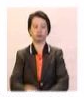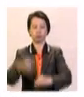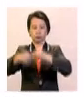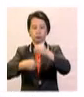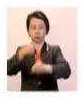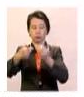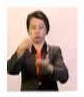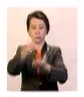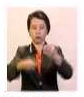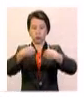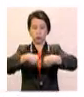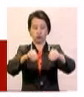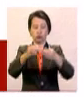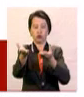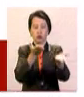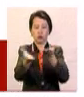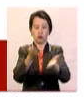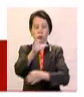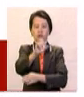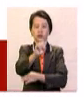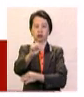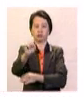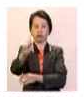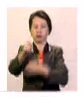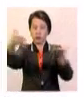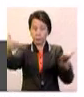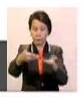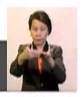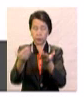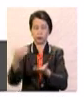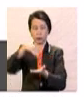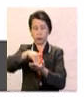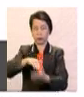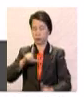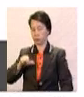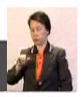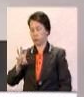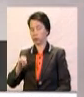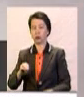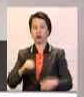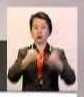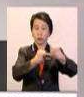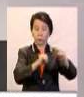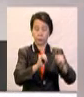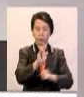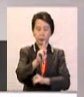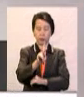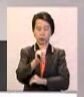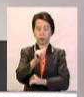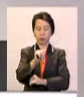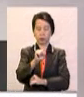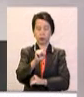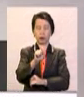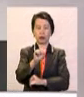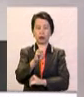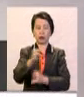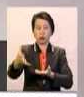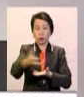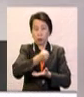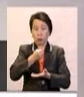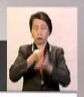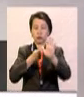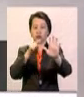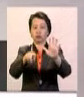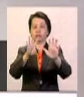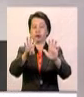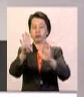Mengenai cukai jualan dan perkhidmatan SST yang diperkenal semula, Lim berkata Jabatan Kastam Diraja Malaysia JKDM mengutip